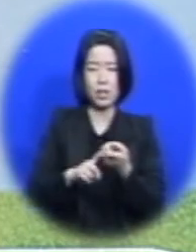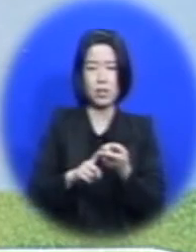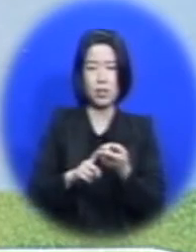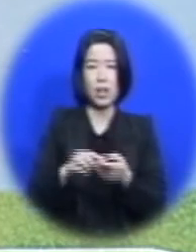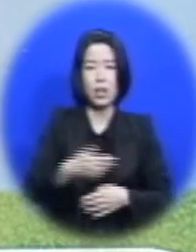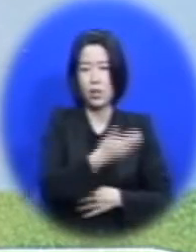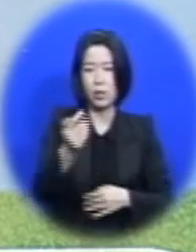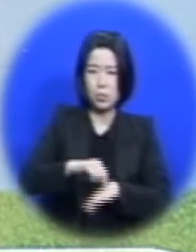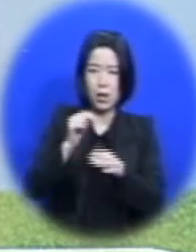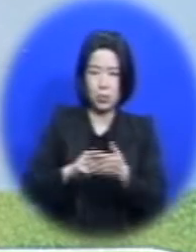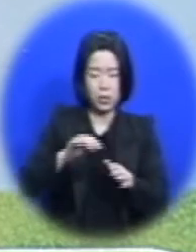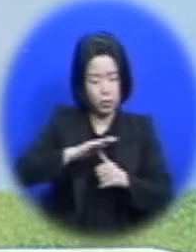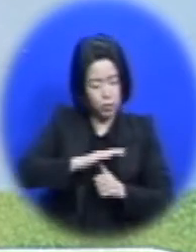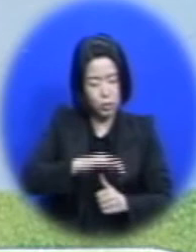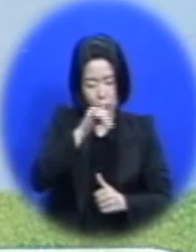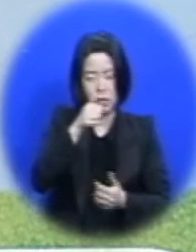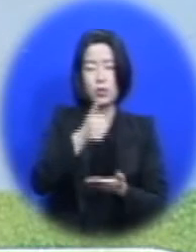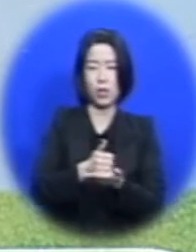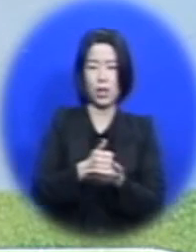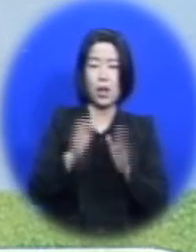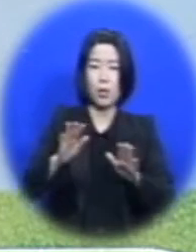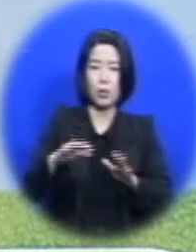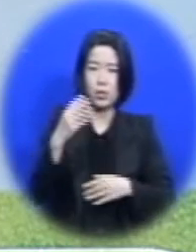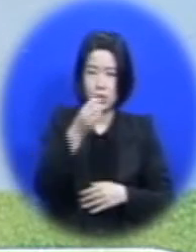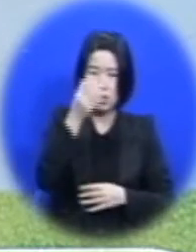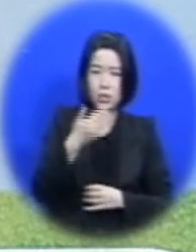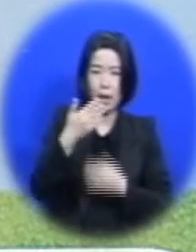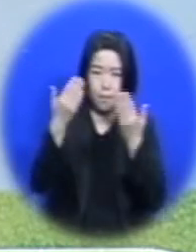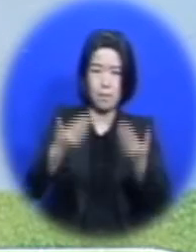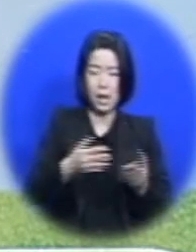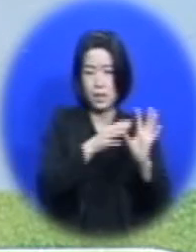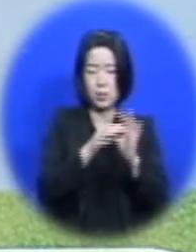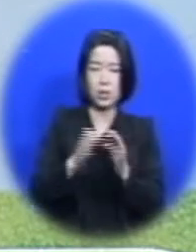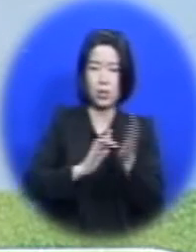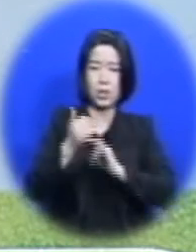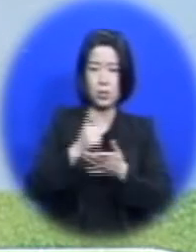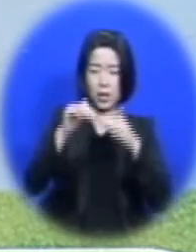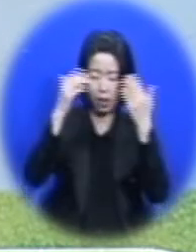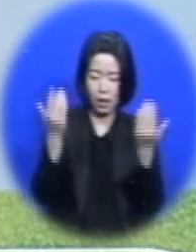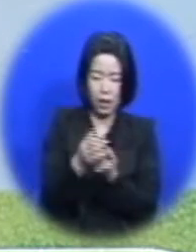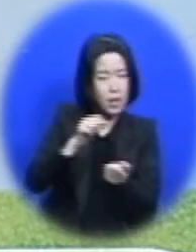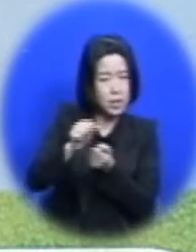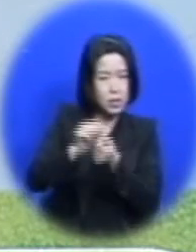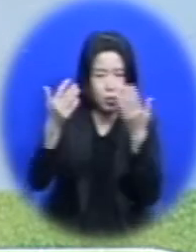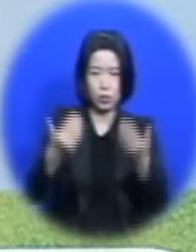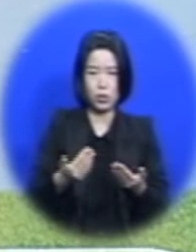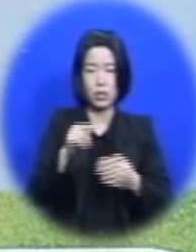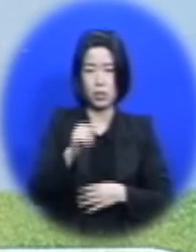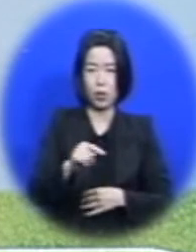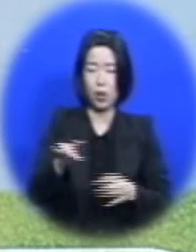여러분의 마음을 누르고 있는 주에 오늘 성 참 받으면서 예수님께서 다아시 써주시는 것